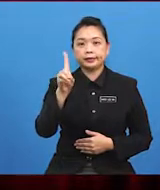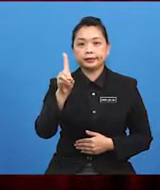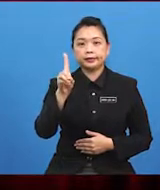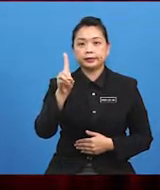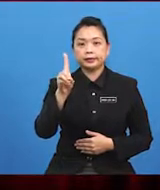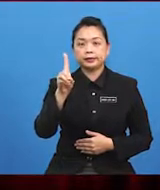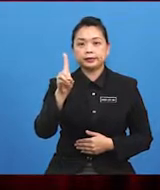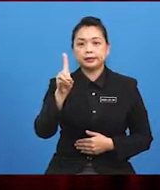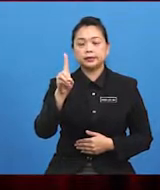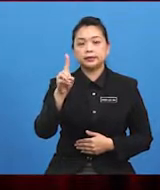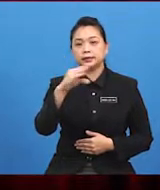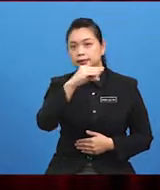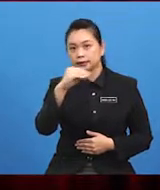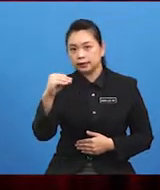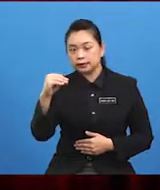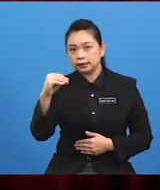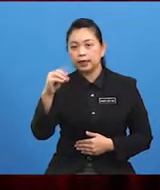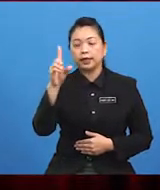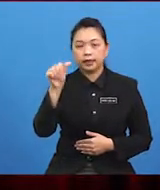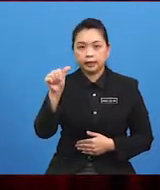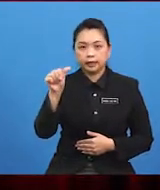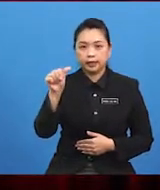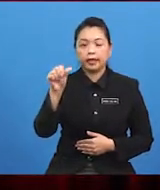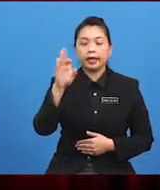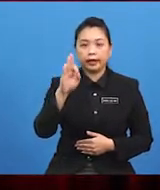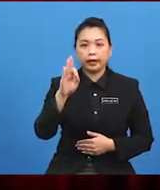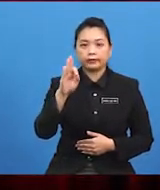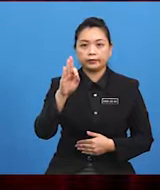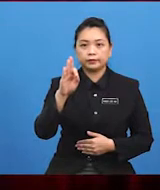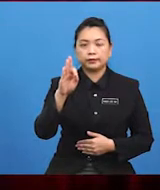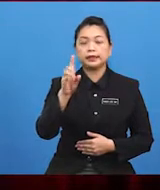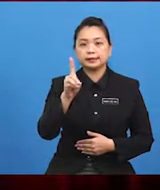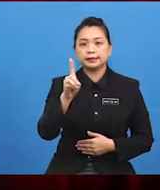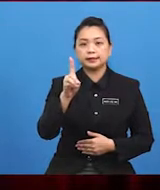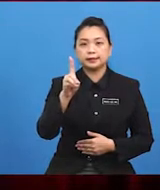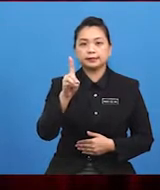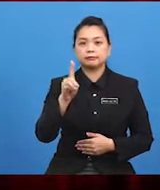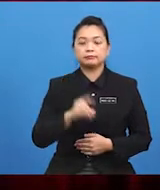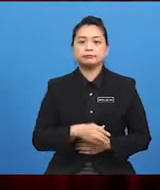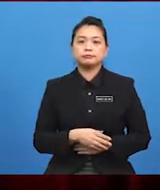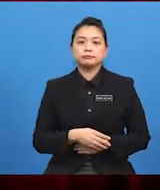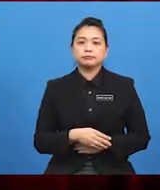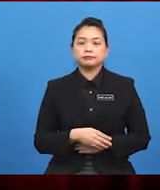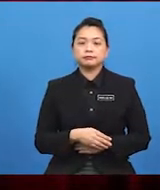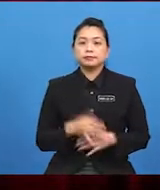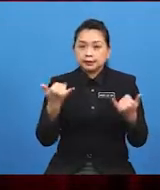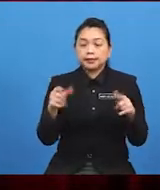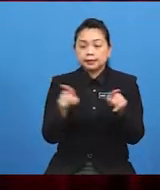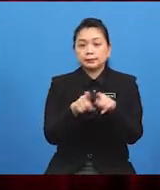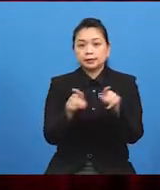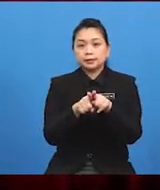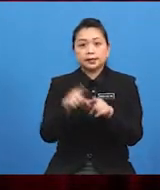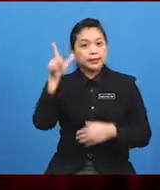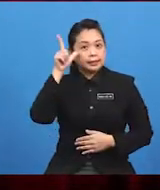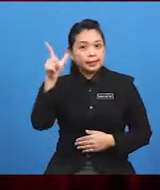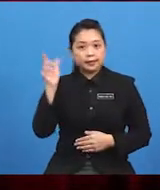D, kemudian kembali kepada not A, F dan D. Mari kita